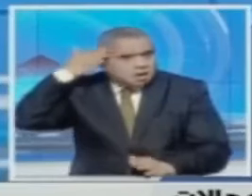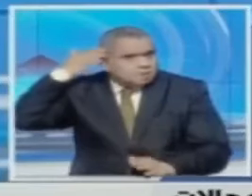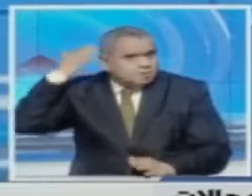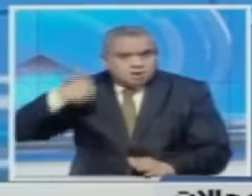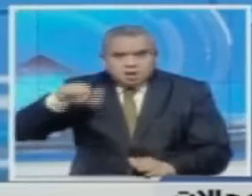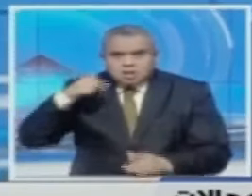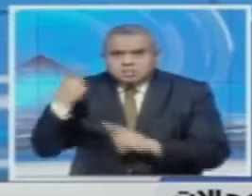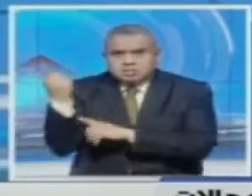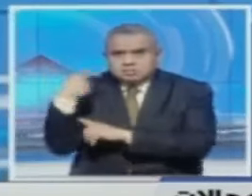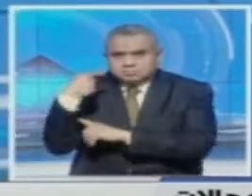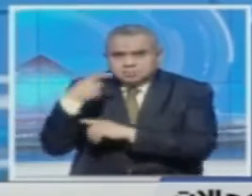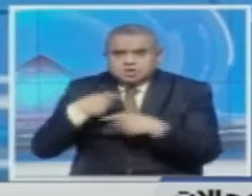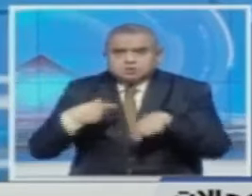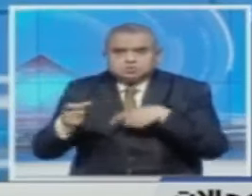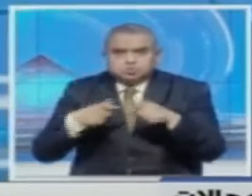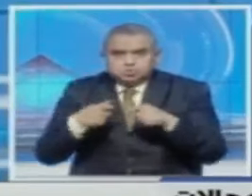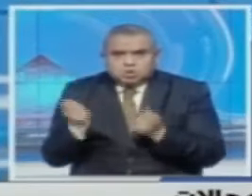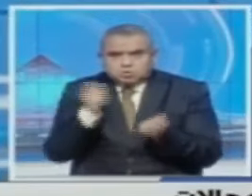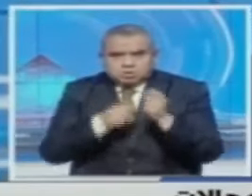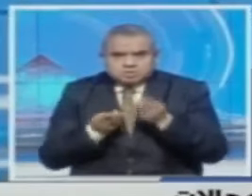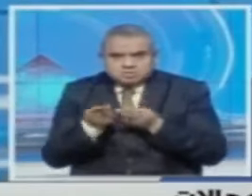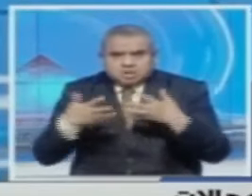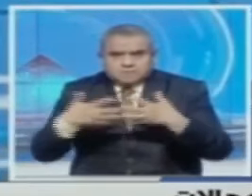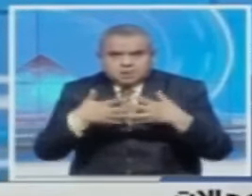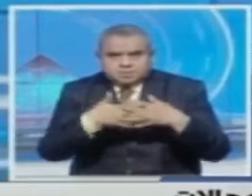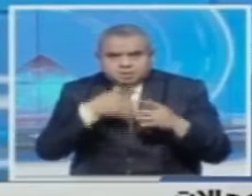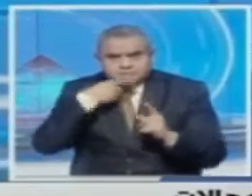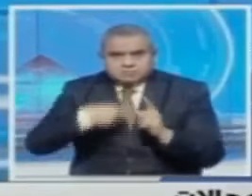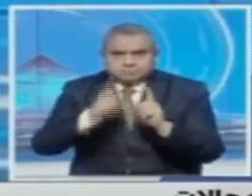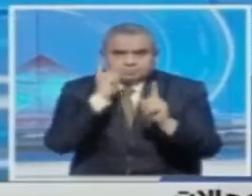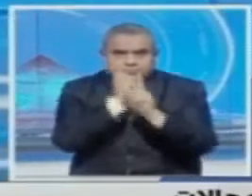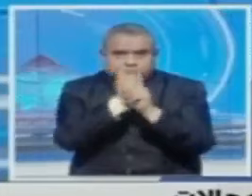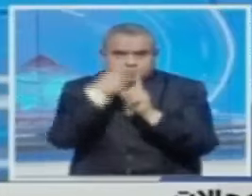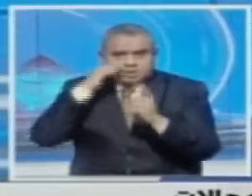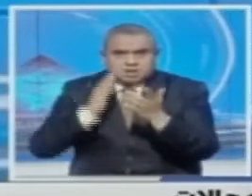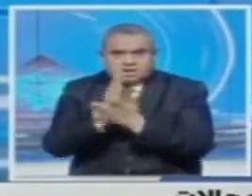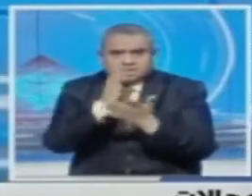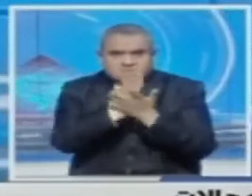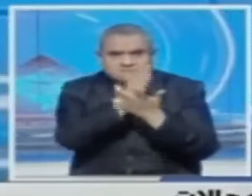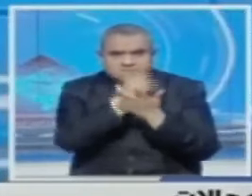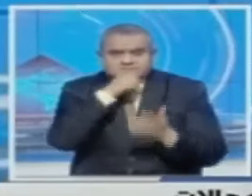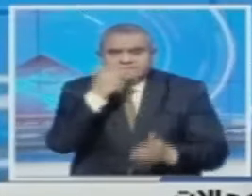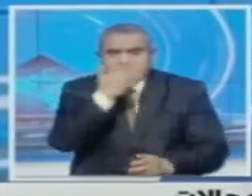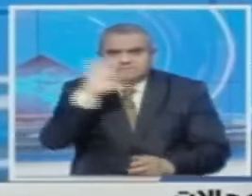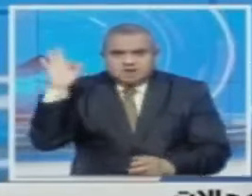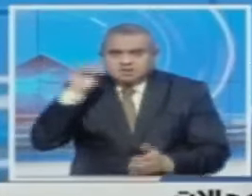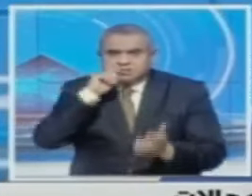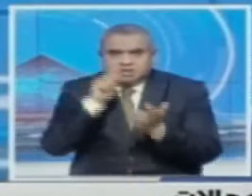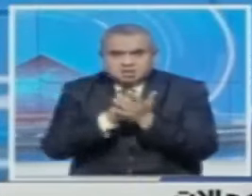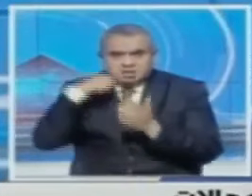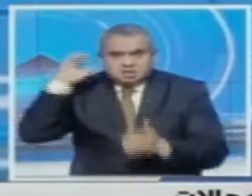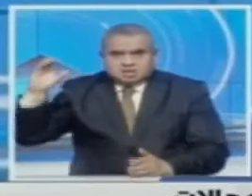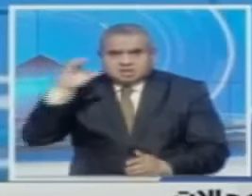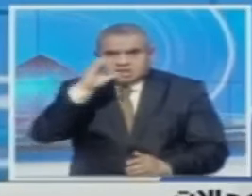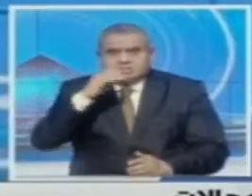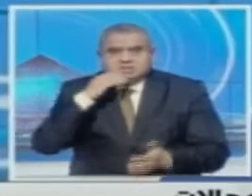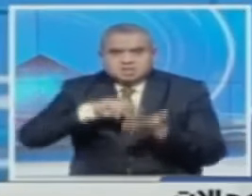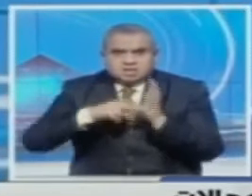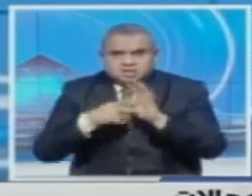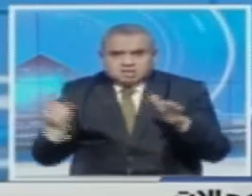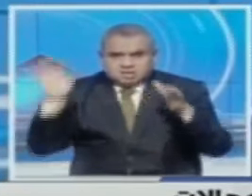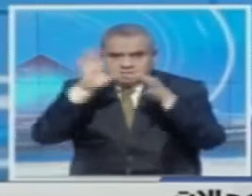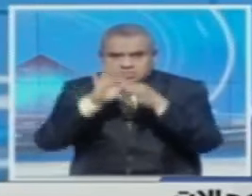الخبرات والتكنولوجيا والتصنيع المشترك. وخلال استقباله وزيرة الخارجية الفرنسية، أكد الرئيس أهمية تعزيز